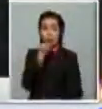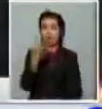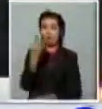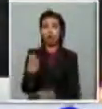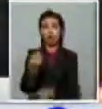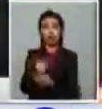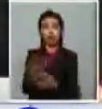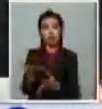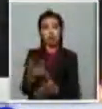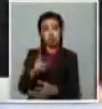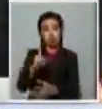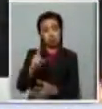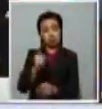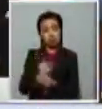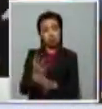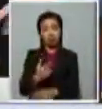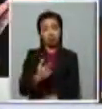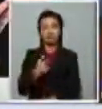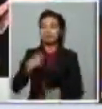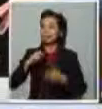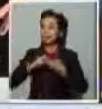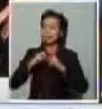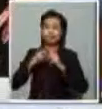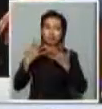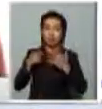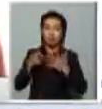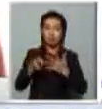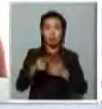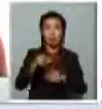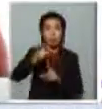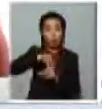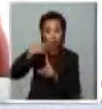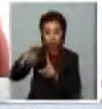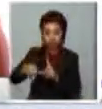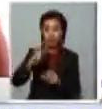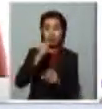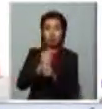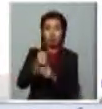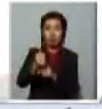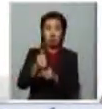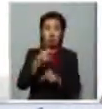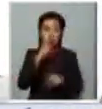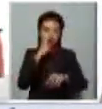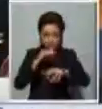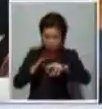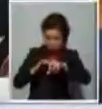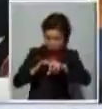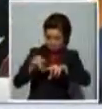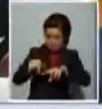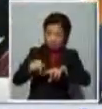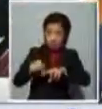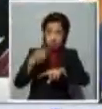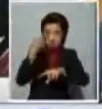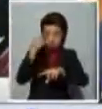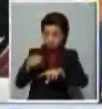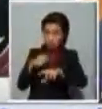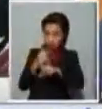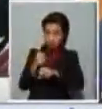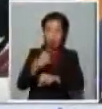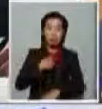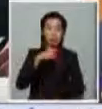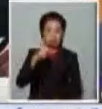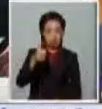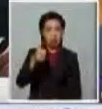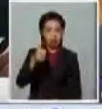จะเสียไหมเนี่ย ไม่เสียครับไม่มีปัญหาครับเราแปรรูปได้ครับ เห็นมันมีผิวอย่างเงี้ยใช้ได้หมดเลยใช่ไหมคะ ใช้ได้หมดครับเพราะว่าถ้าเรา